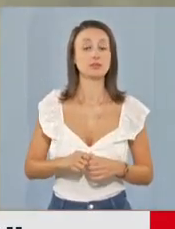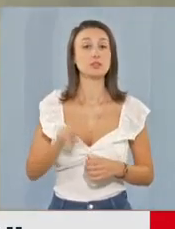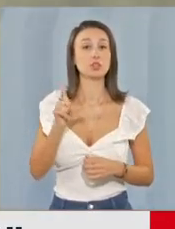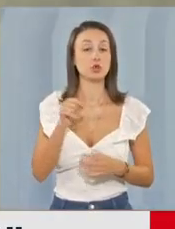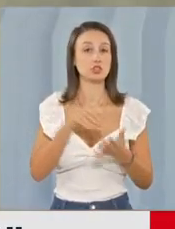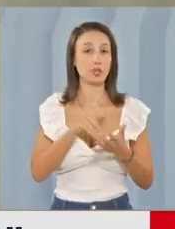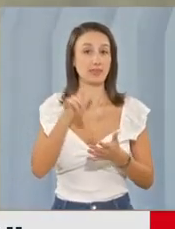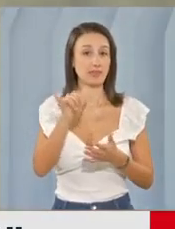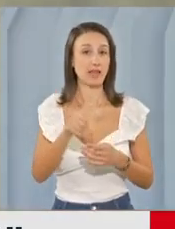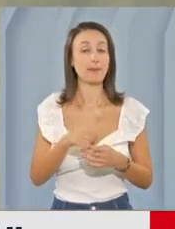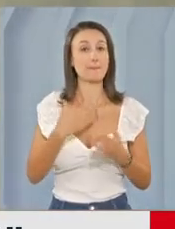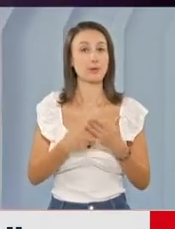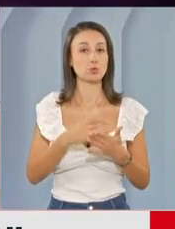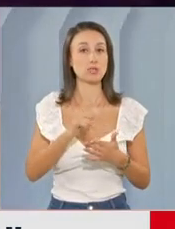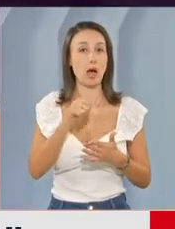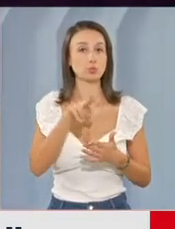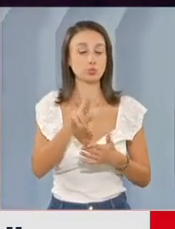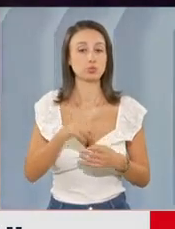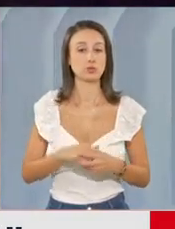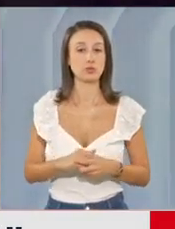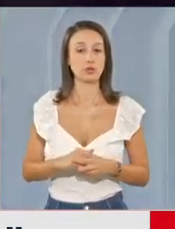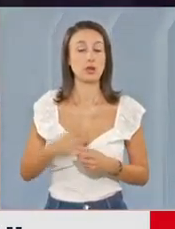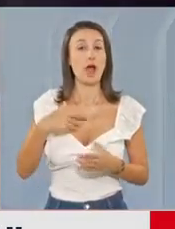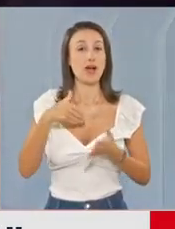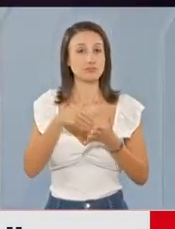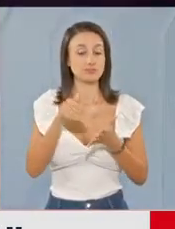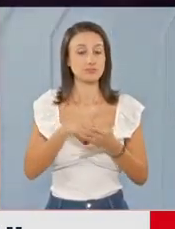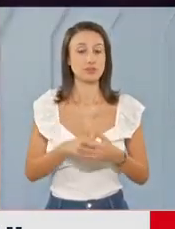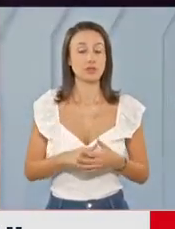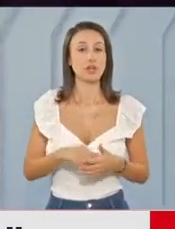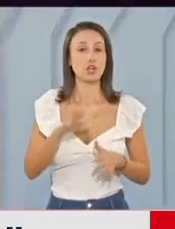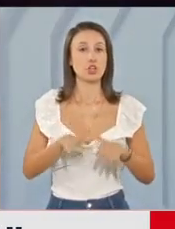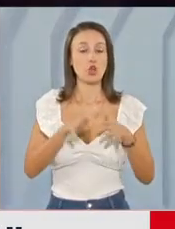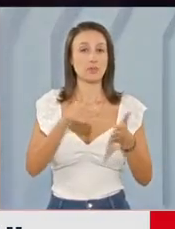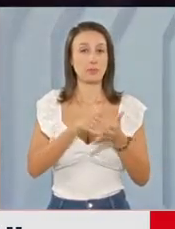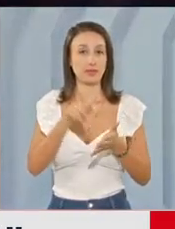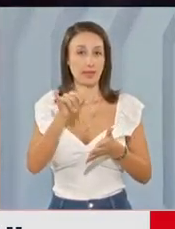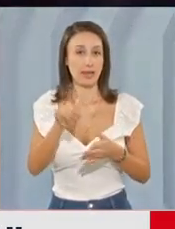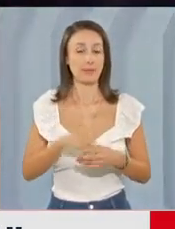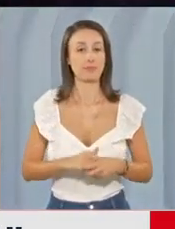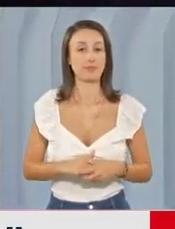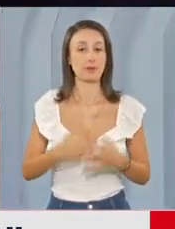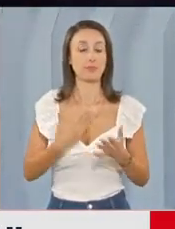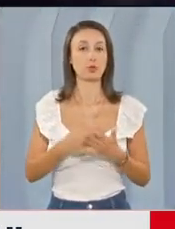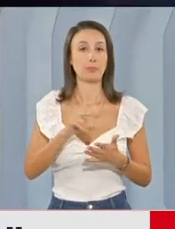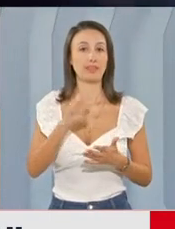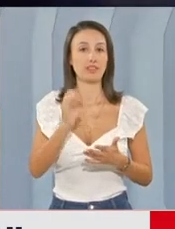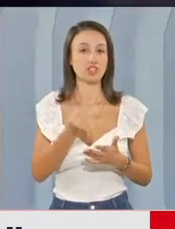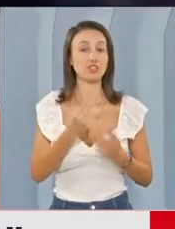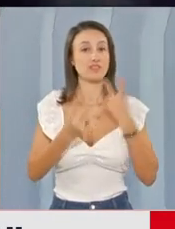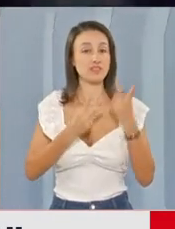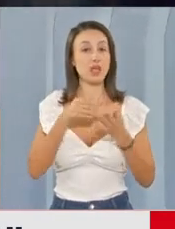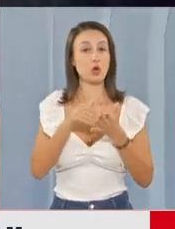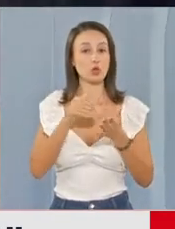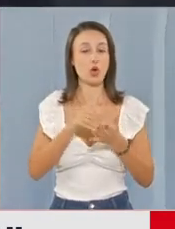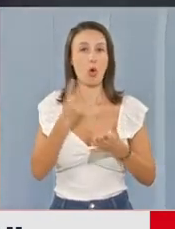20.000 RON iar pentru Țapu Nazaret Eugen Senatul a decontat suma de peste 19000 RON în cazul lui Ben de Sandor vizita